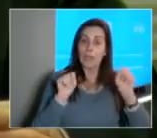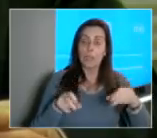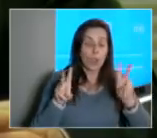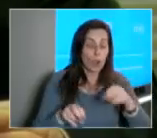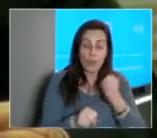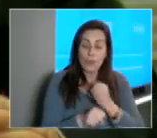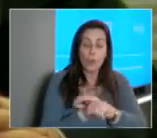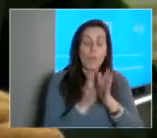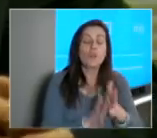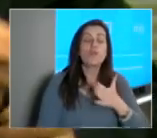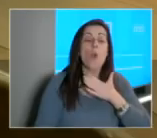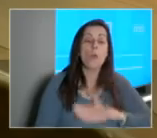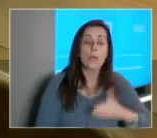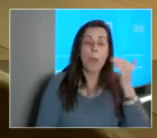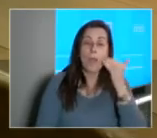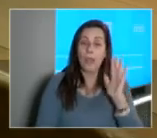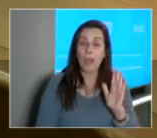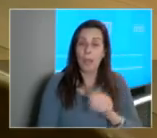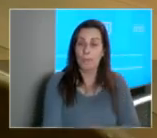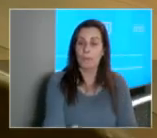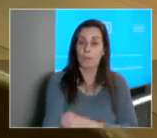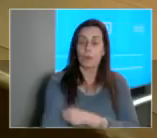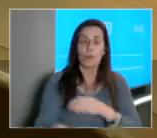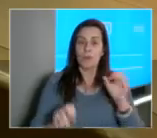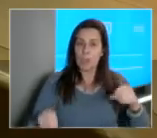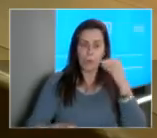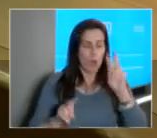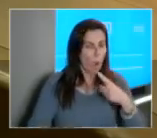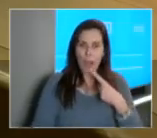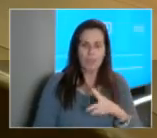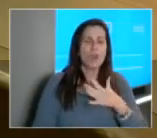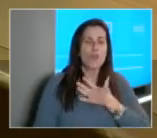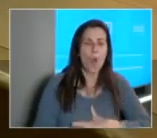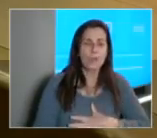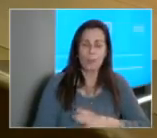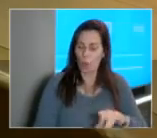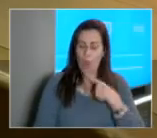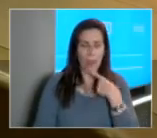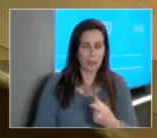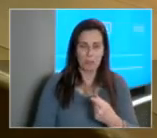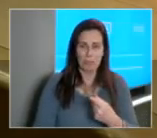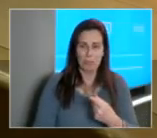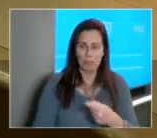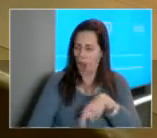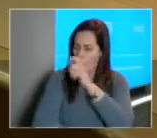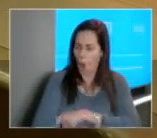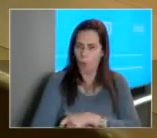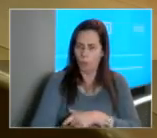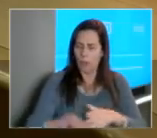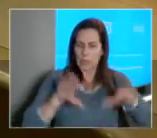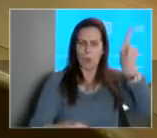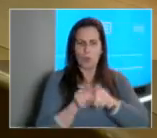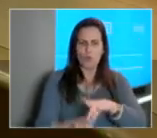לעשות כל אשר על דעתו. הוא יכול להנחות את נציגתו באום להצביע כפי שהוא